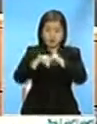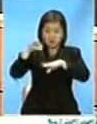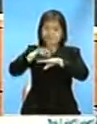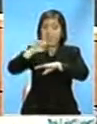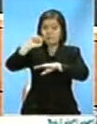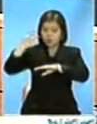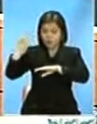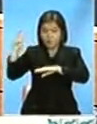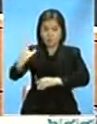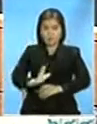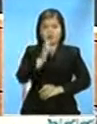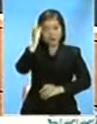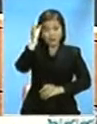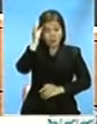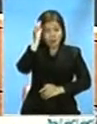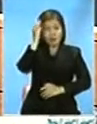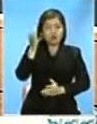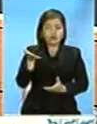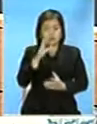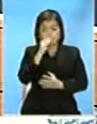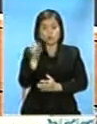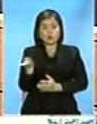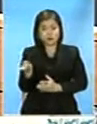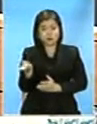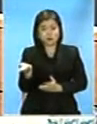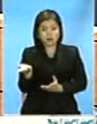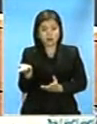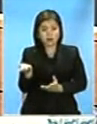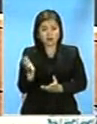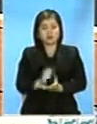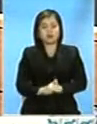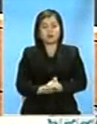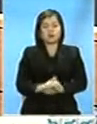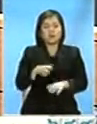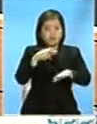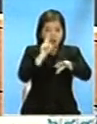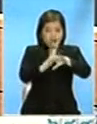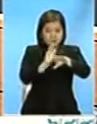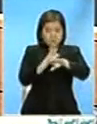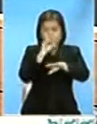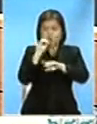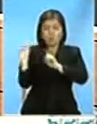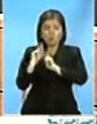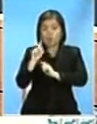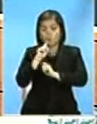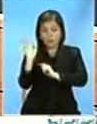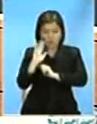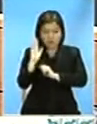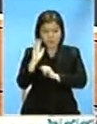กมีวุฒิภาวะแค่นี้แหละครับ อย่าไปแขะกันเลยฮะอย่าไปแขะเลยครับ ฮ